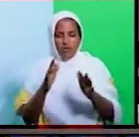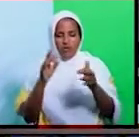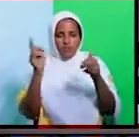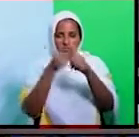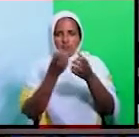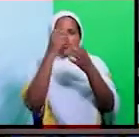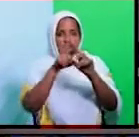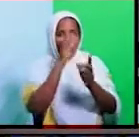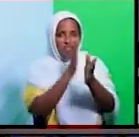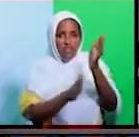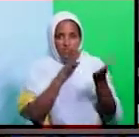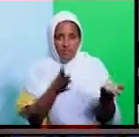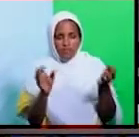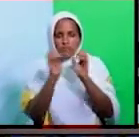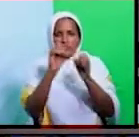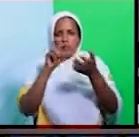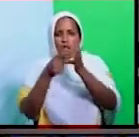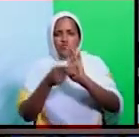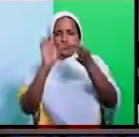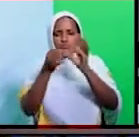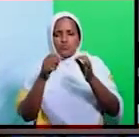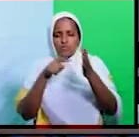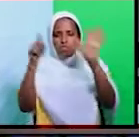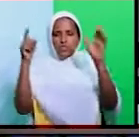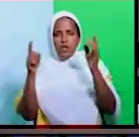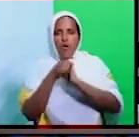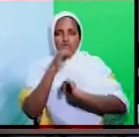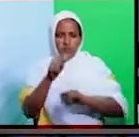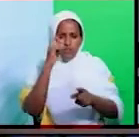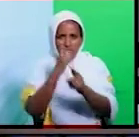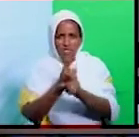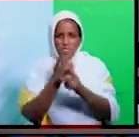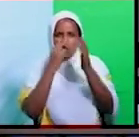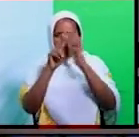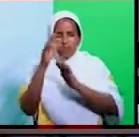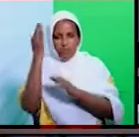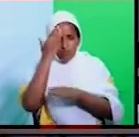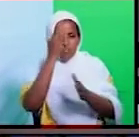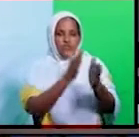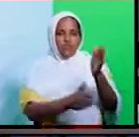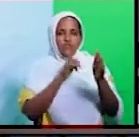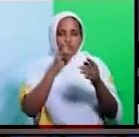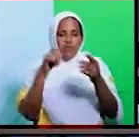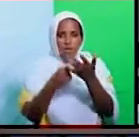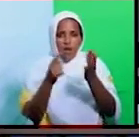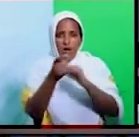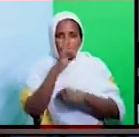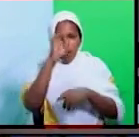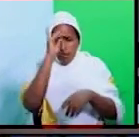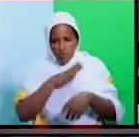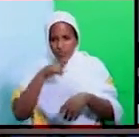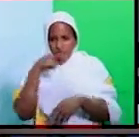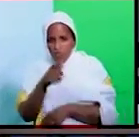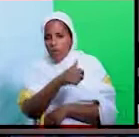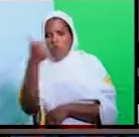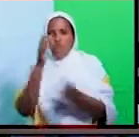እና እነሱን የሚነካ ሰው እጁን ያረክሰዋል ይሉ ነበር። ኢት ዲፋይል ዘሃንድ፣ እጅን ያረክሳል፣ ያጎሰቁላል፣ ያቆሽሻል እንደማለት ነው።